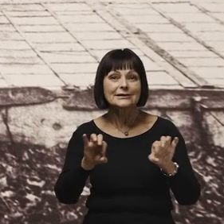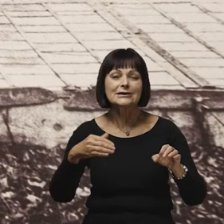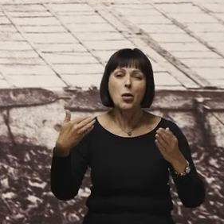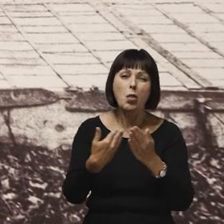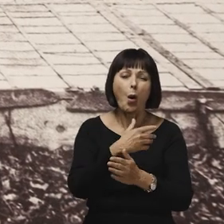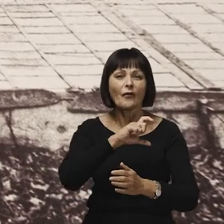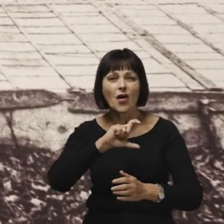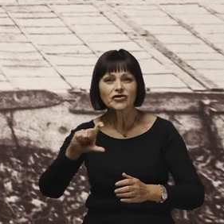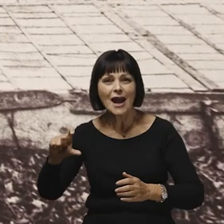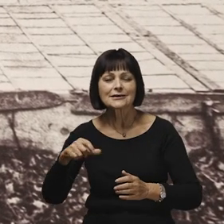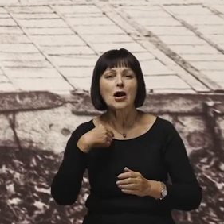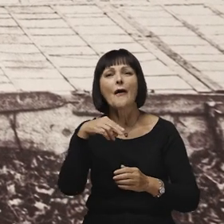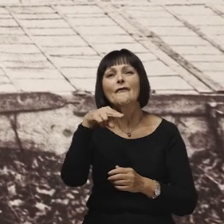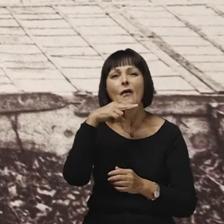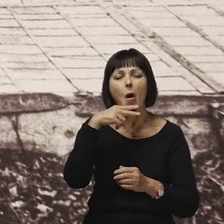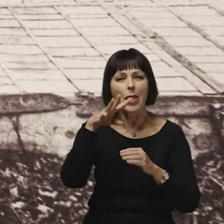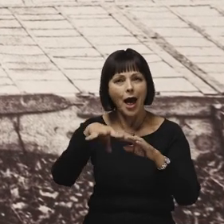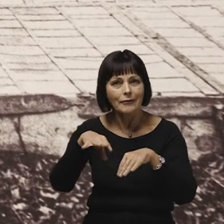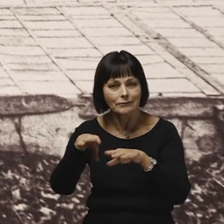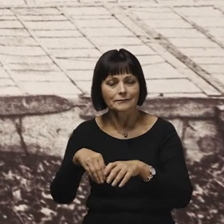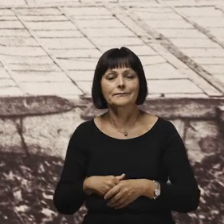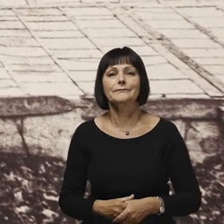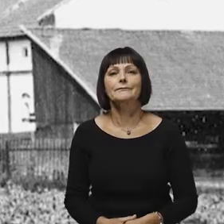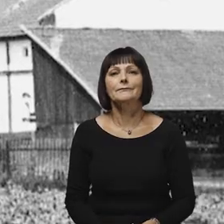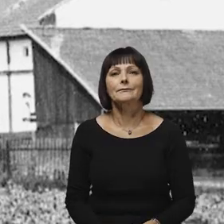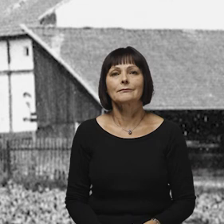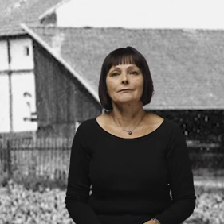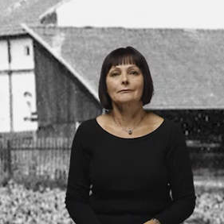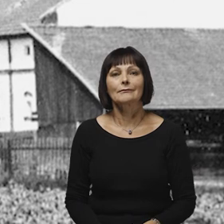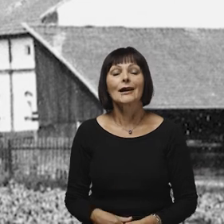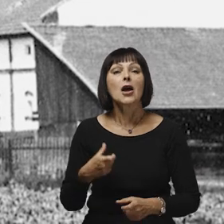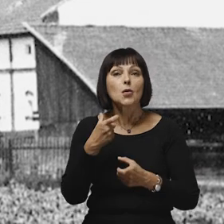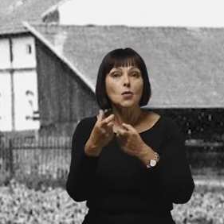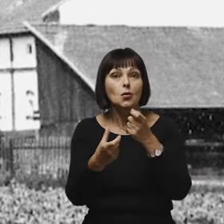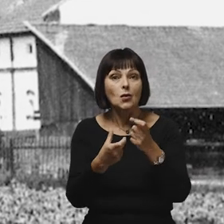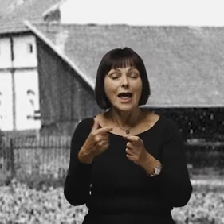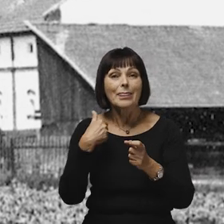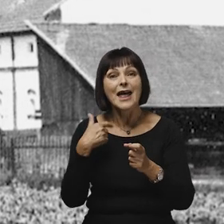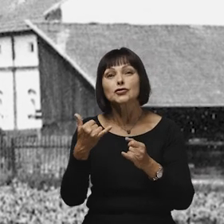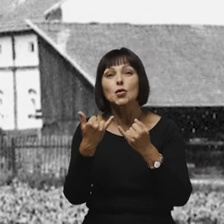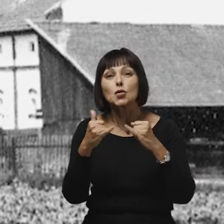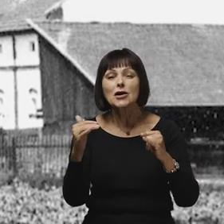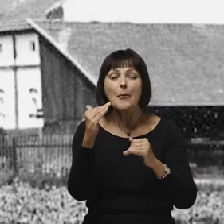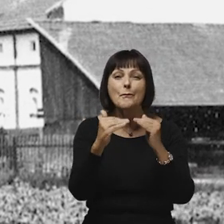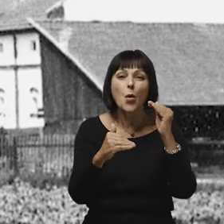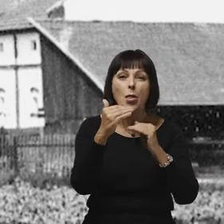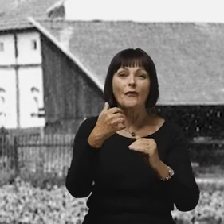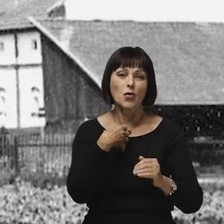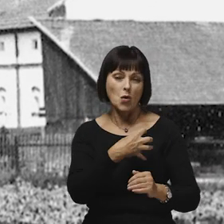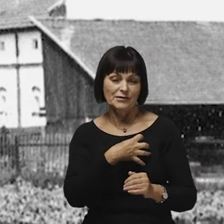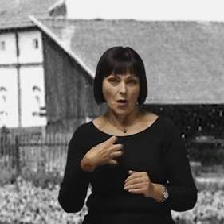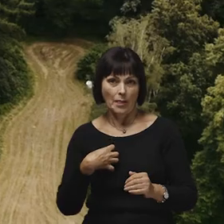nowoczesną sieć kanalizacyjną i wodociągową. Realizowano również inwestycje o charakterze